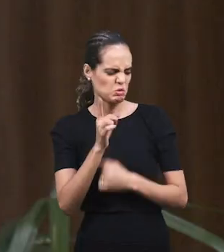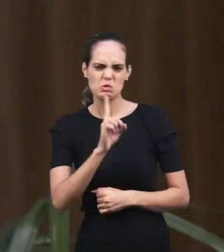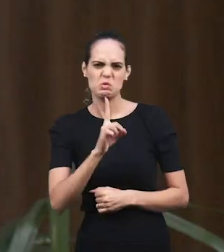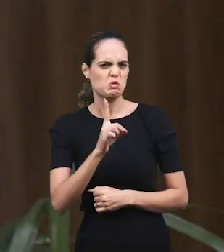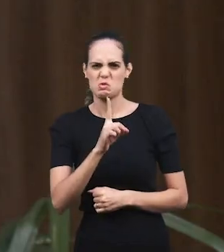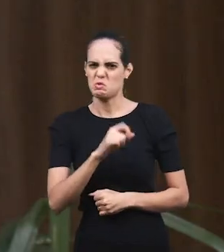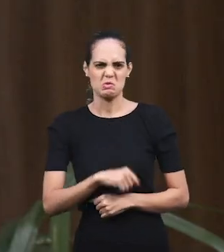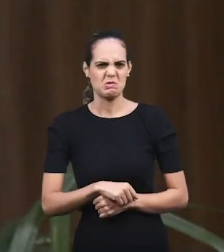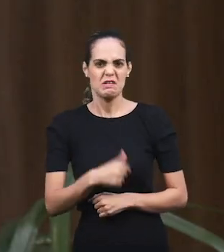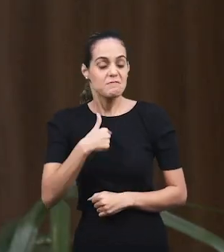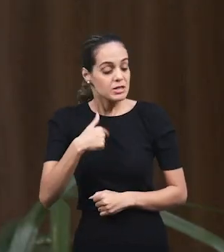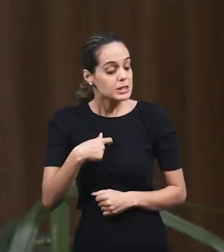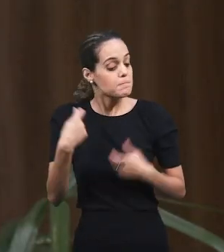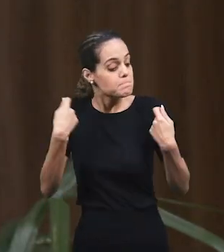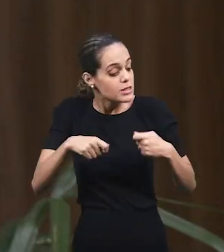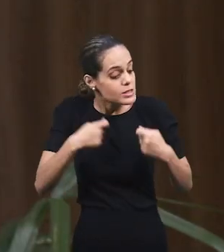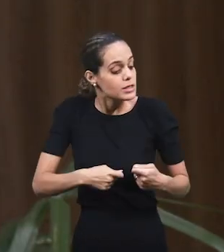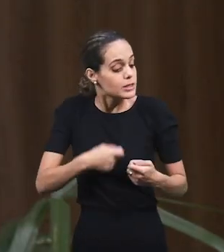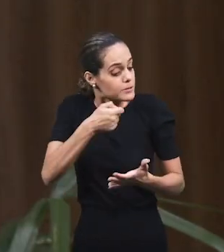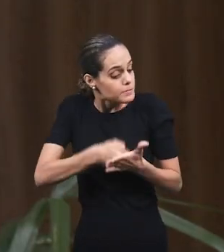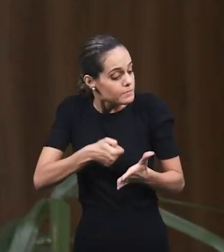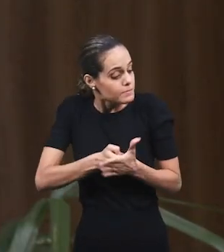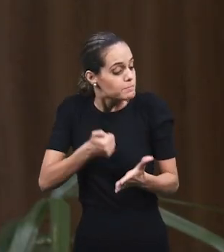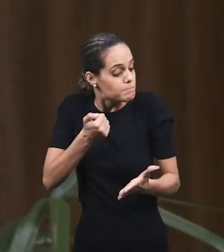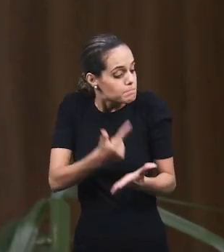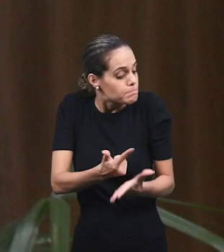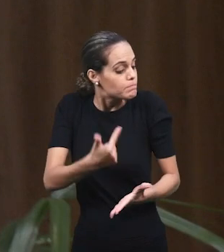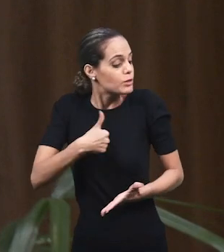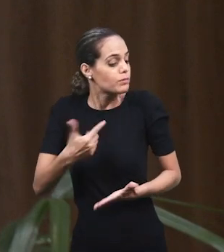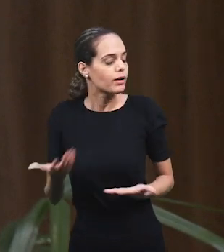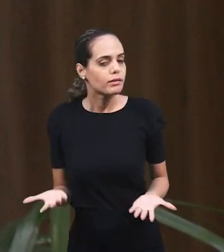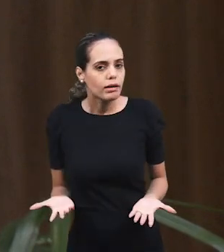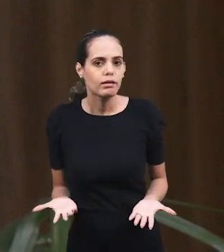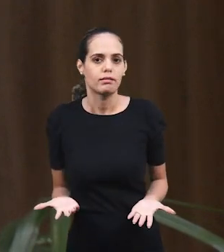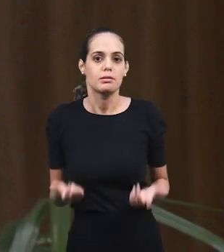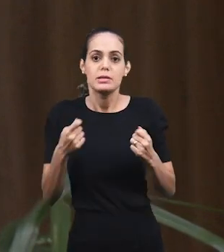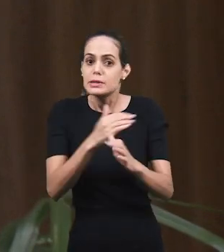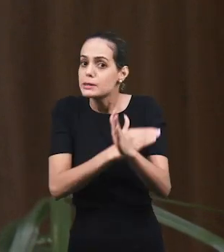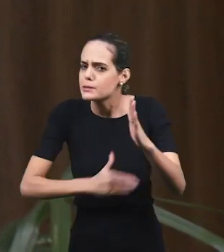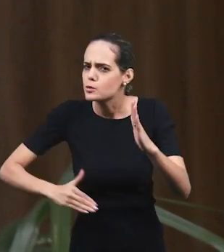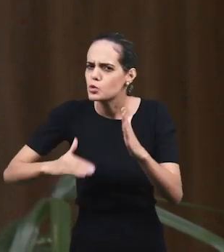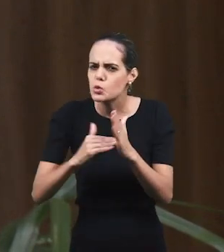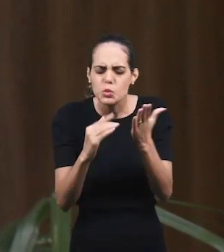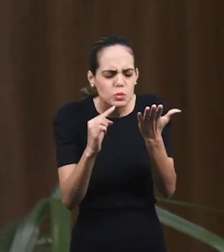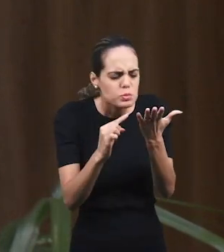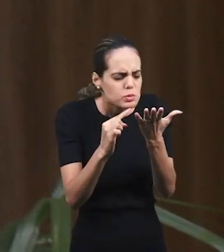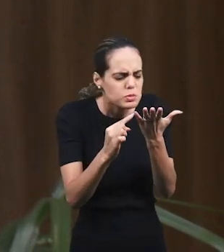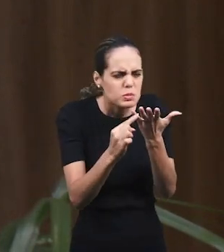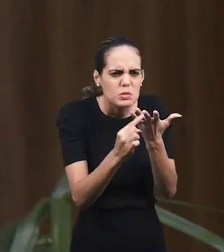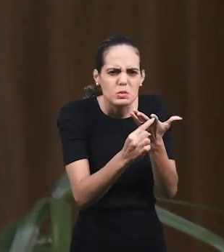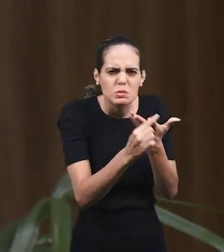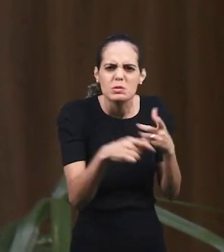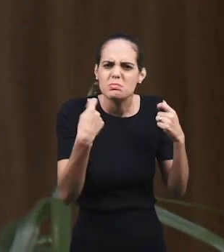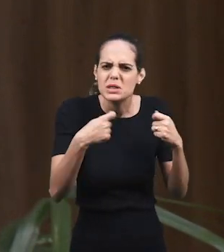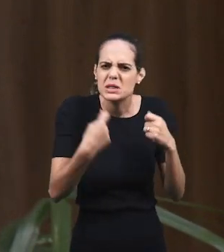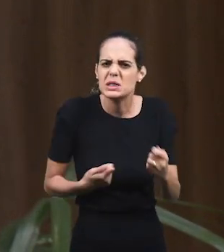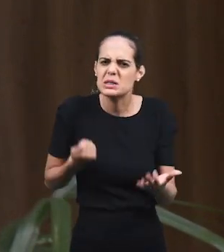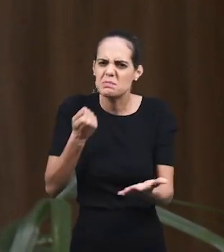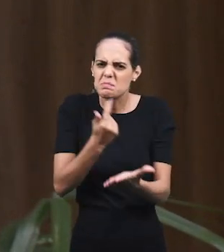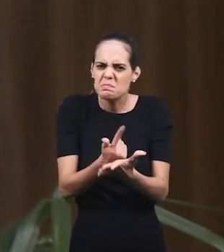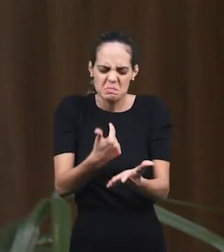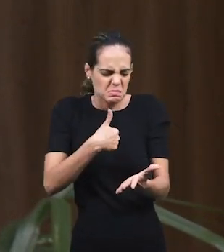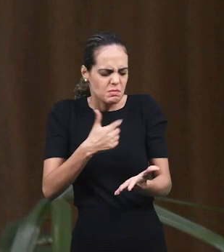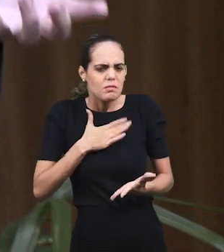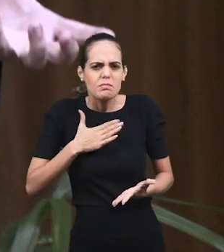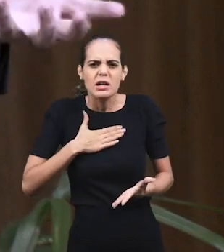c'est-à-dire le créancier qui ne pardonnait pas son débiteur, le créancier qui